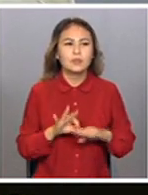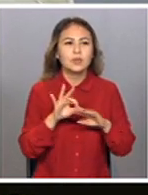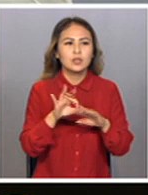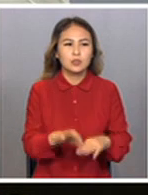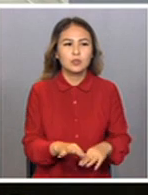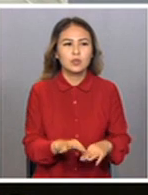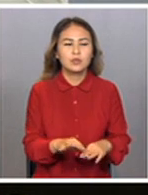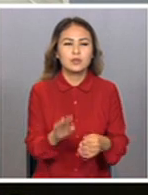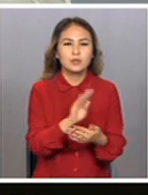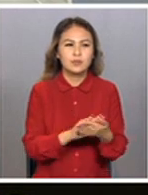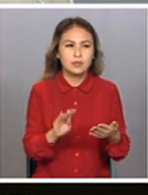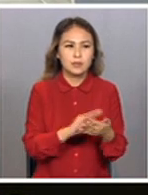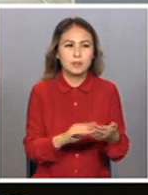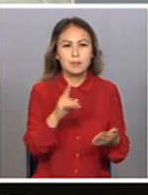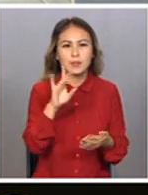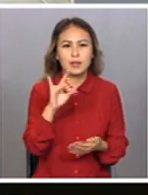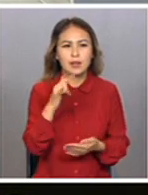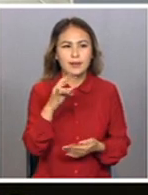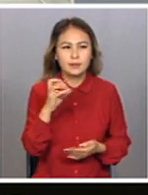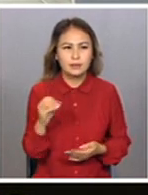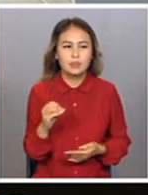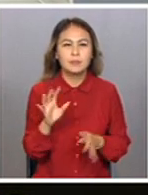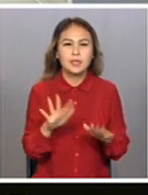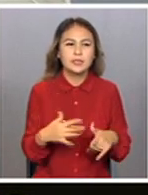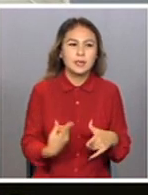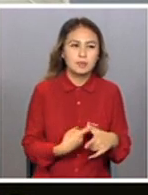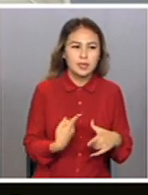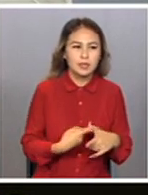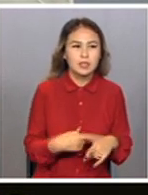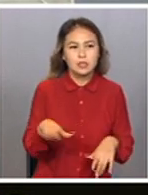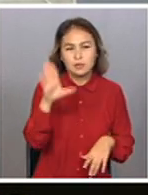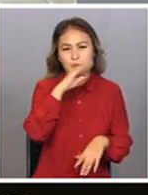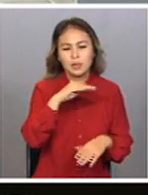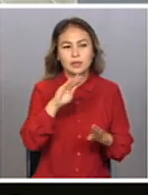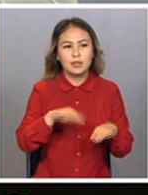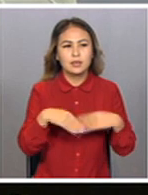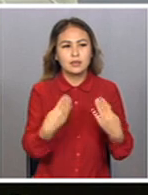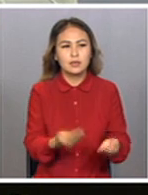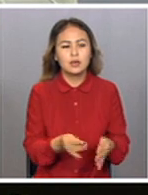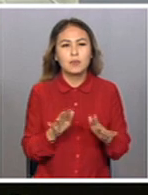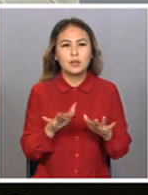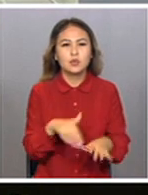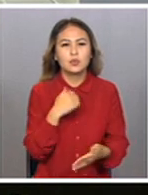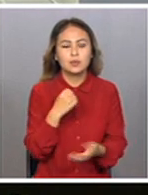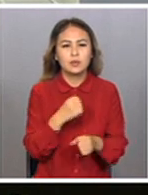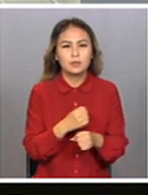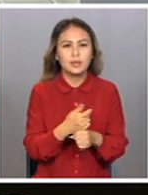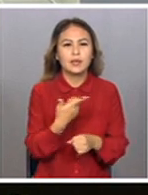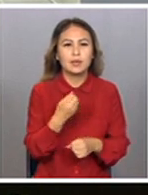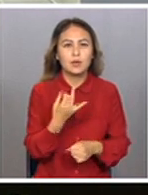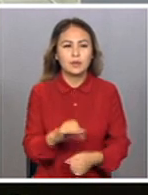текстов, использовали в речи прилагательные, местоимения, смогли дать оценку